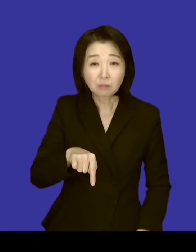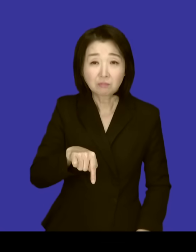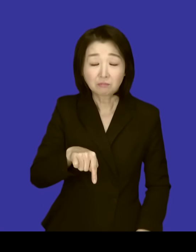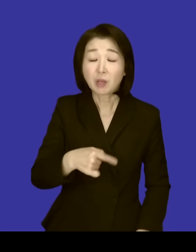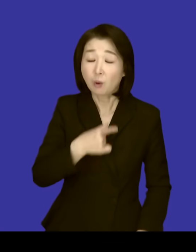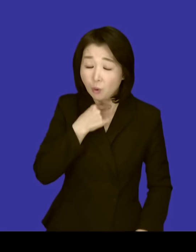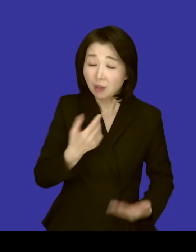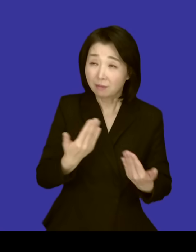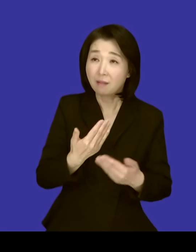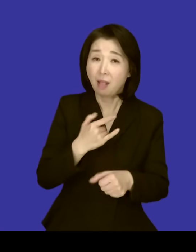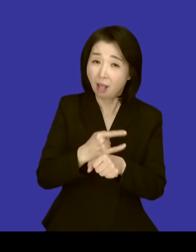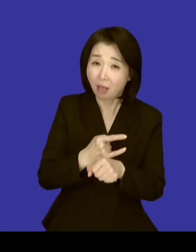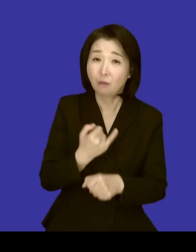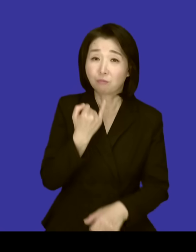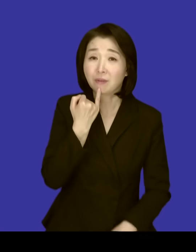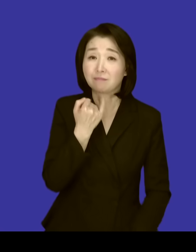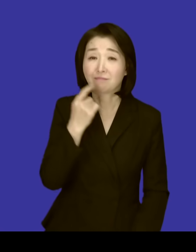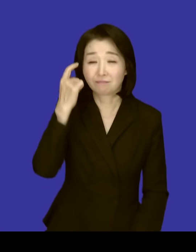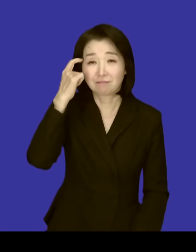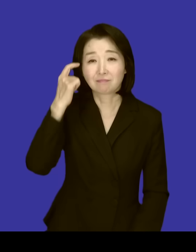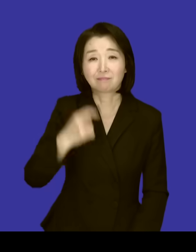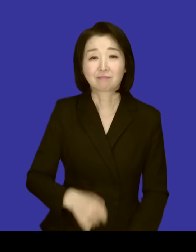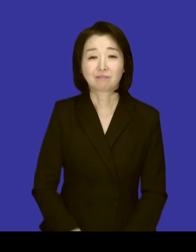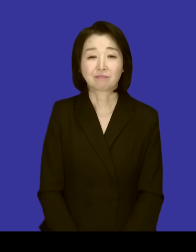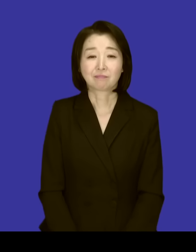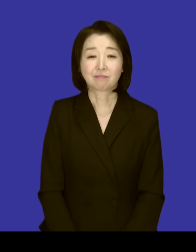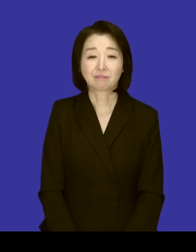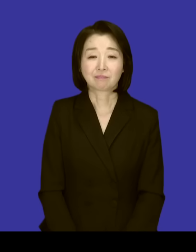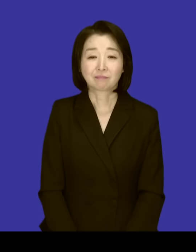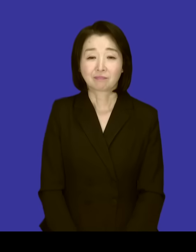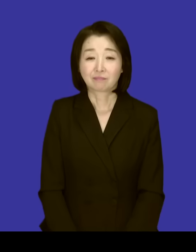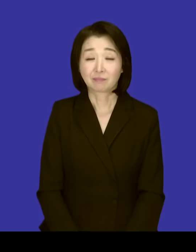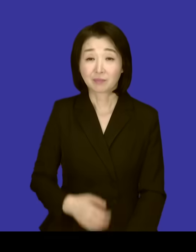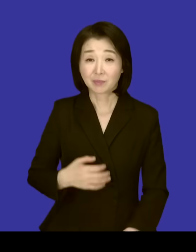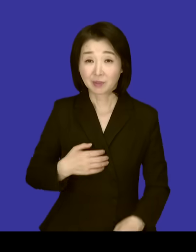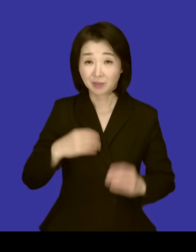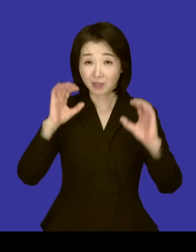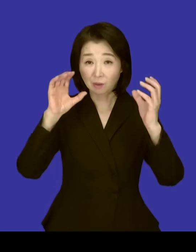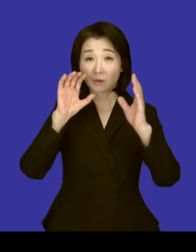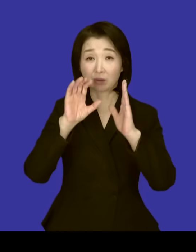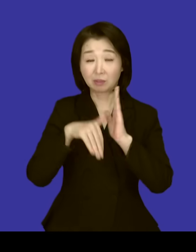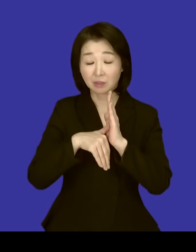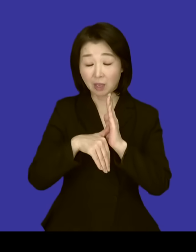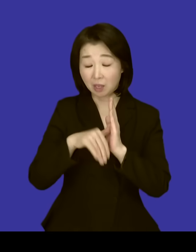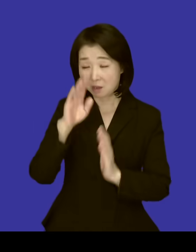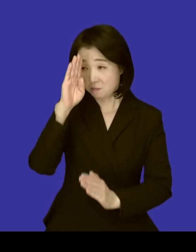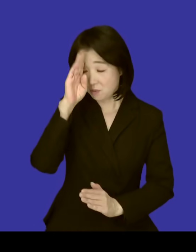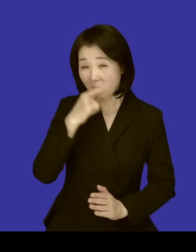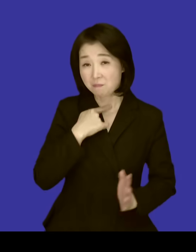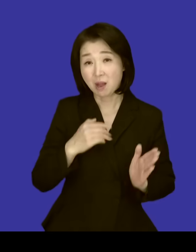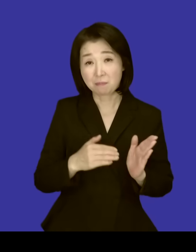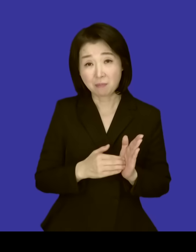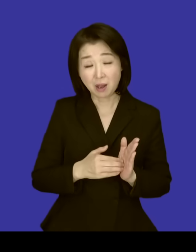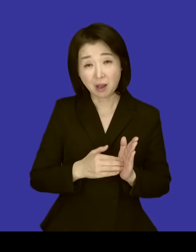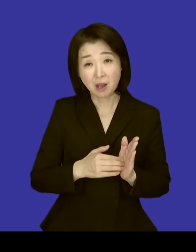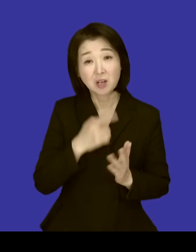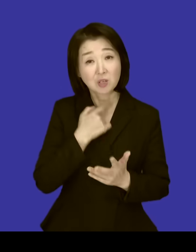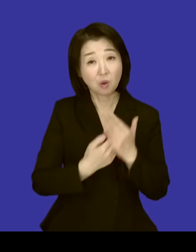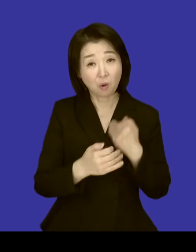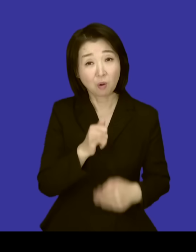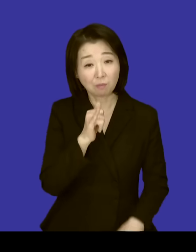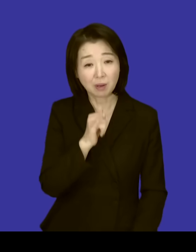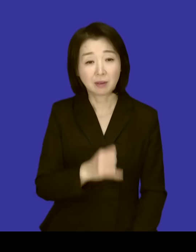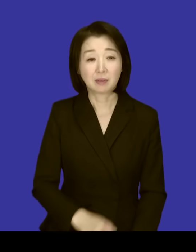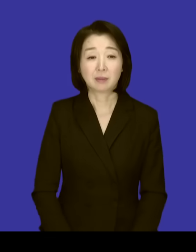같고 그리고 제가 어렸을 때 아팠던 경험들 그리고